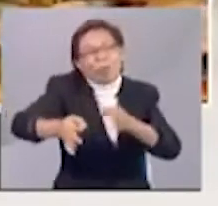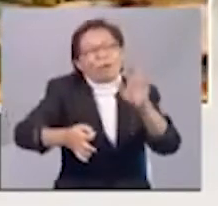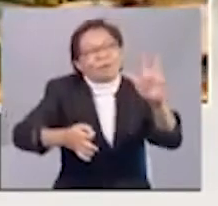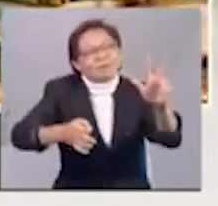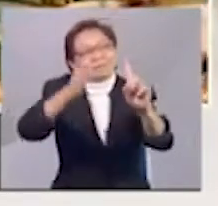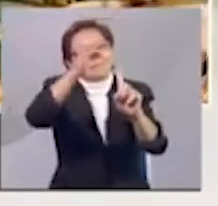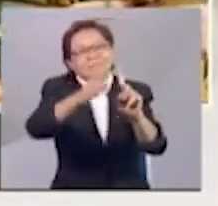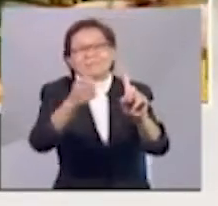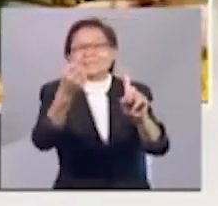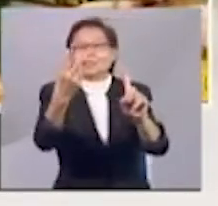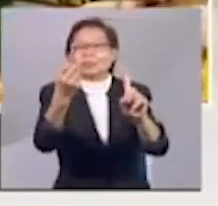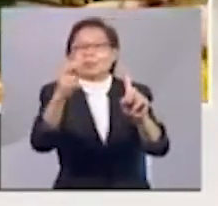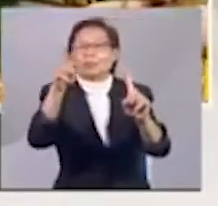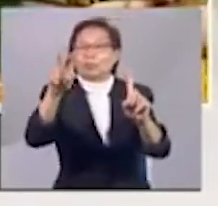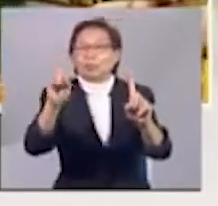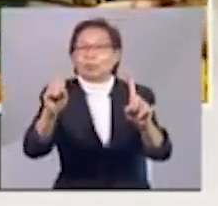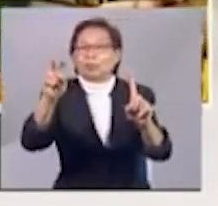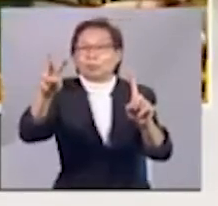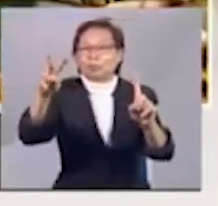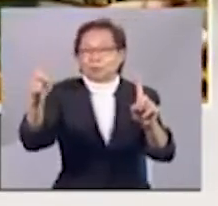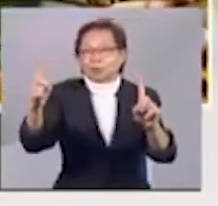31 disambah